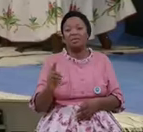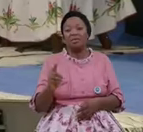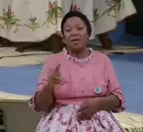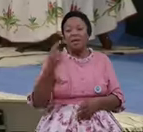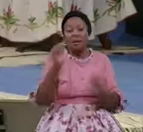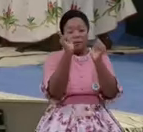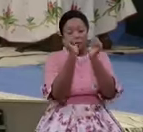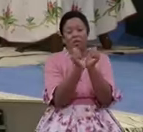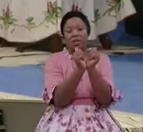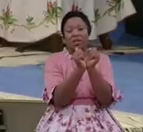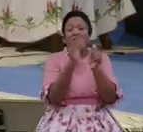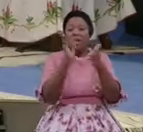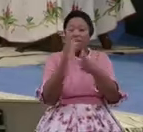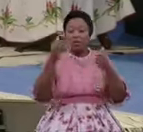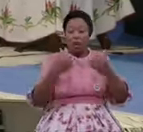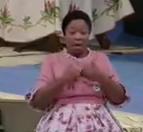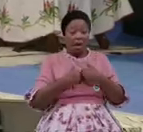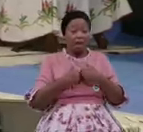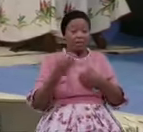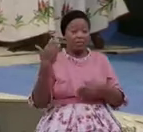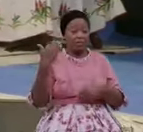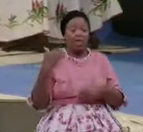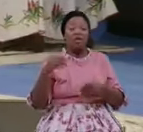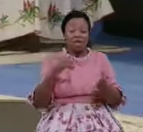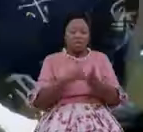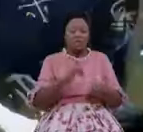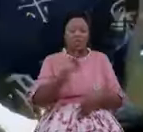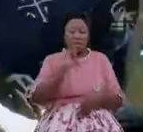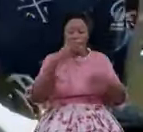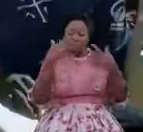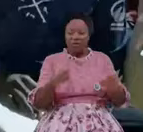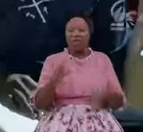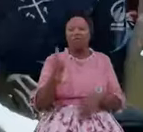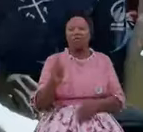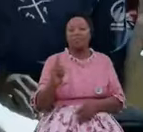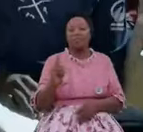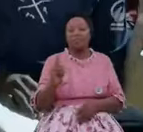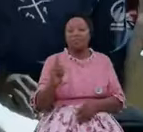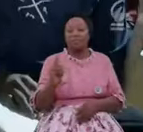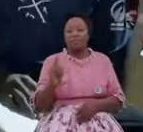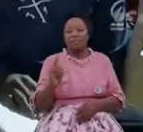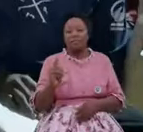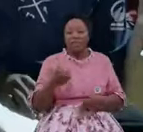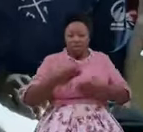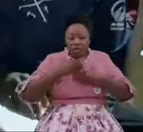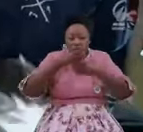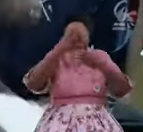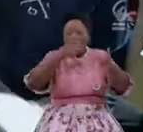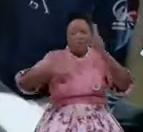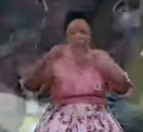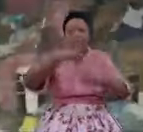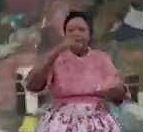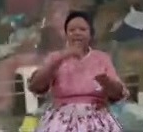le le jour la servitude que tu avais tout t es accompli crié tout